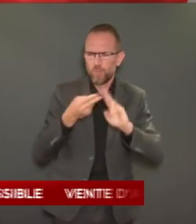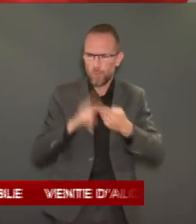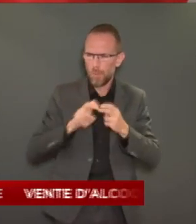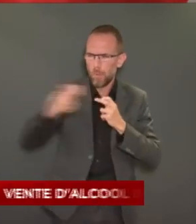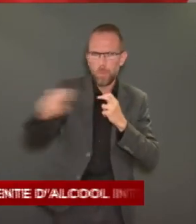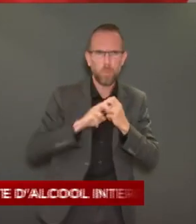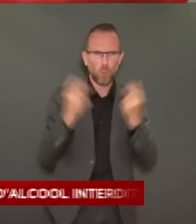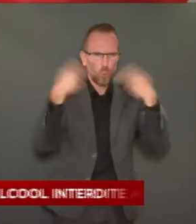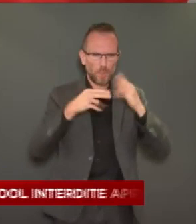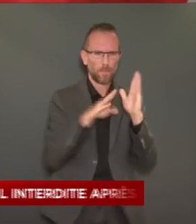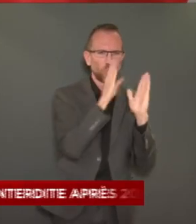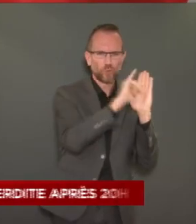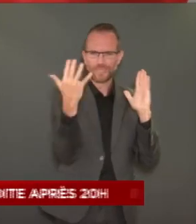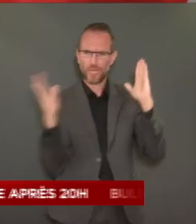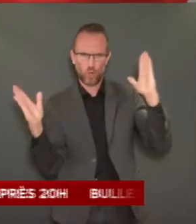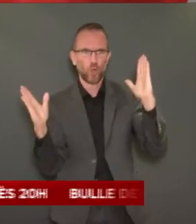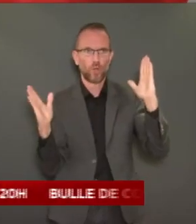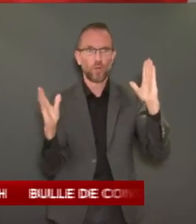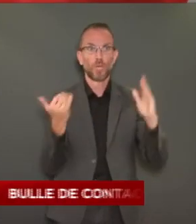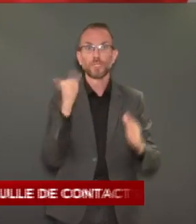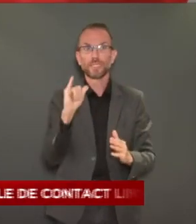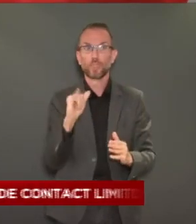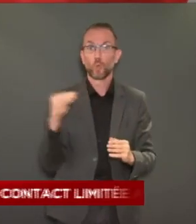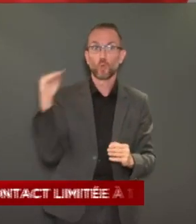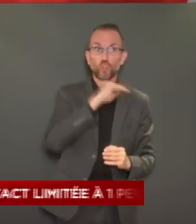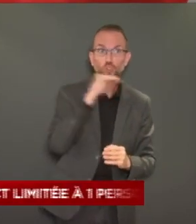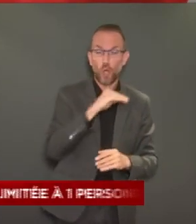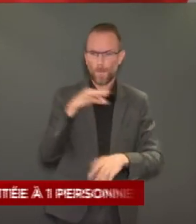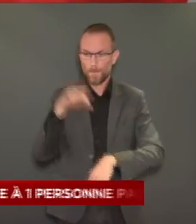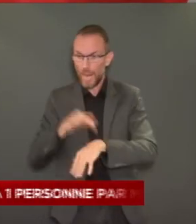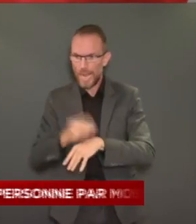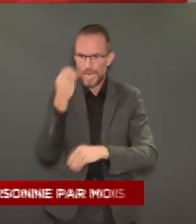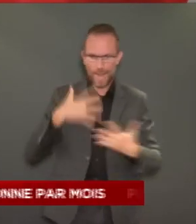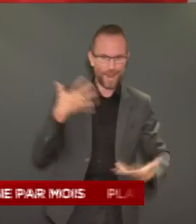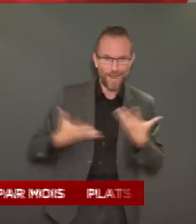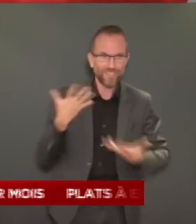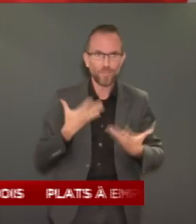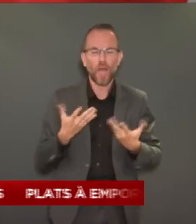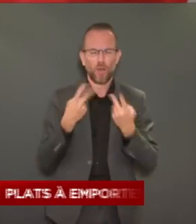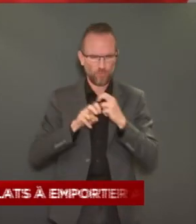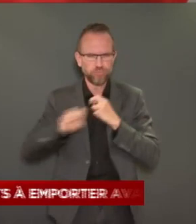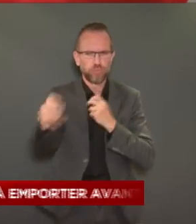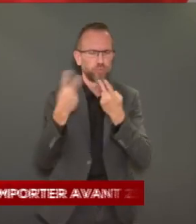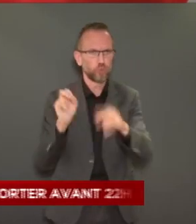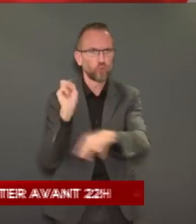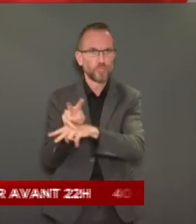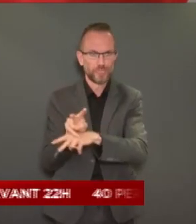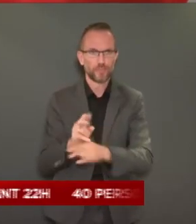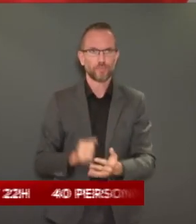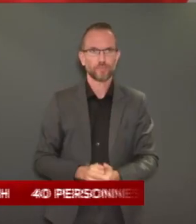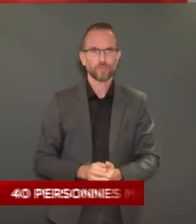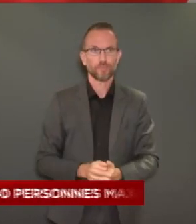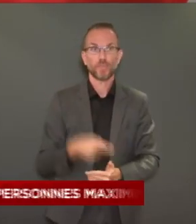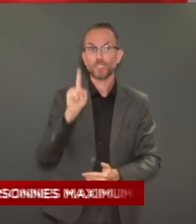Les déplacements pour raisons médicales urgentes, pour fournir une assistance, des soins médicaux urgents, évidemment sont permis. Mais ce qui n'est pas